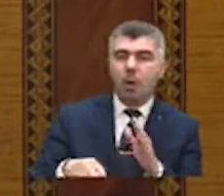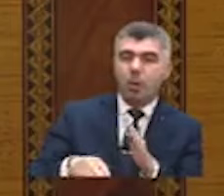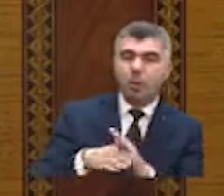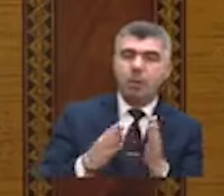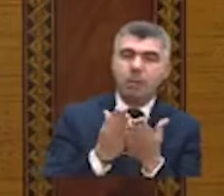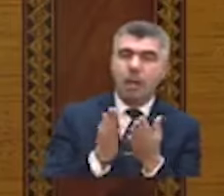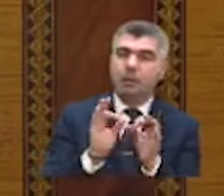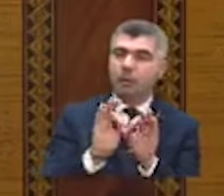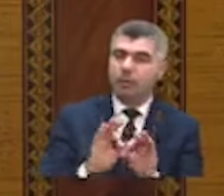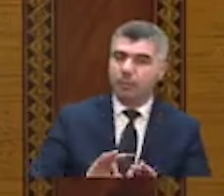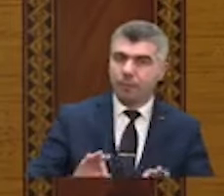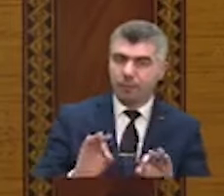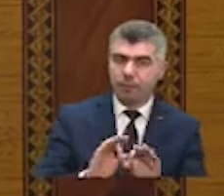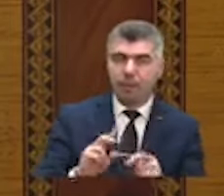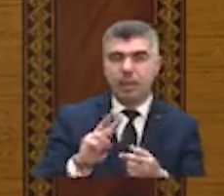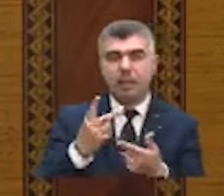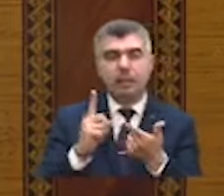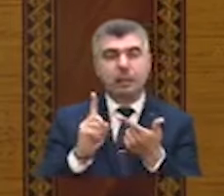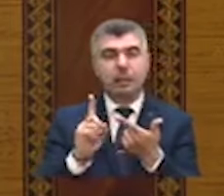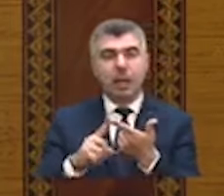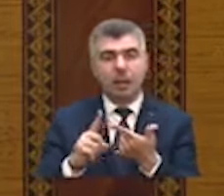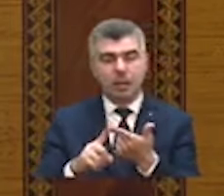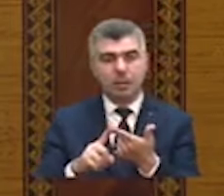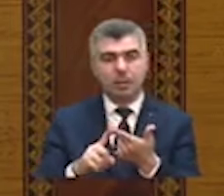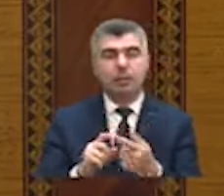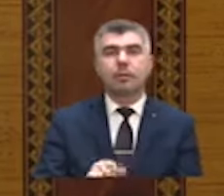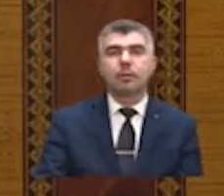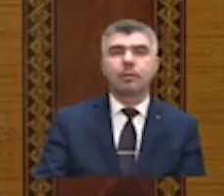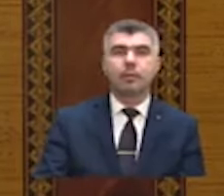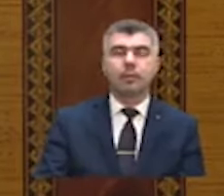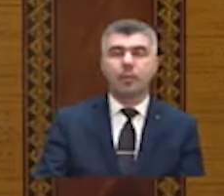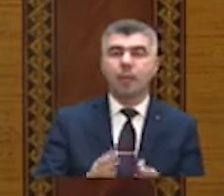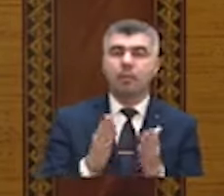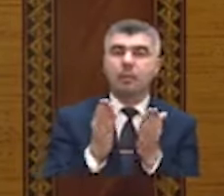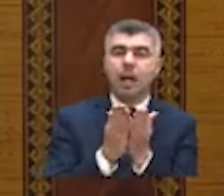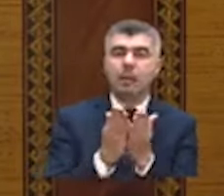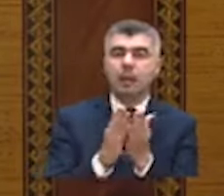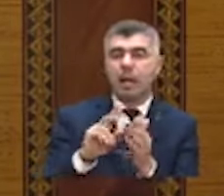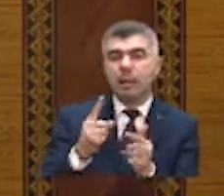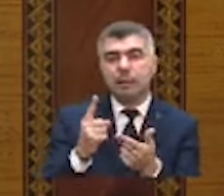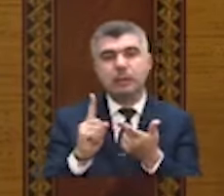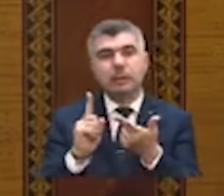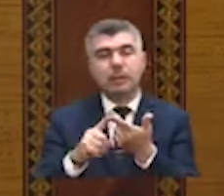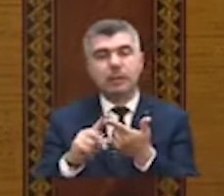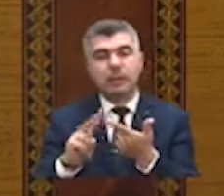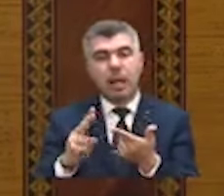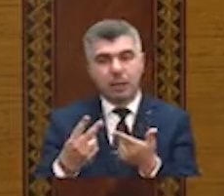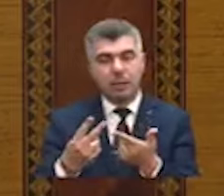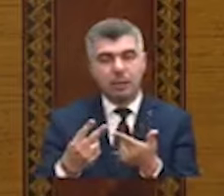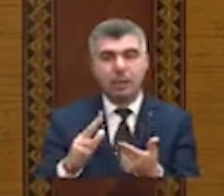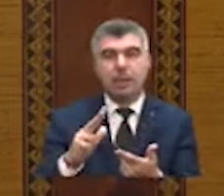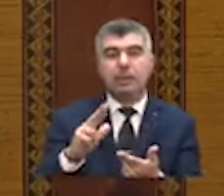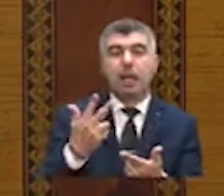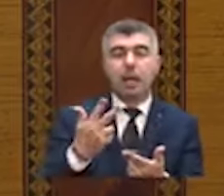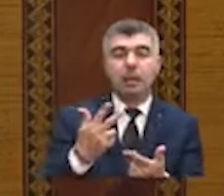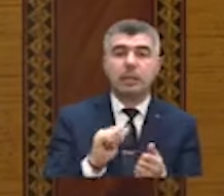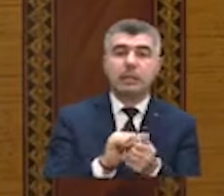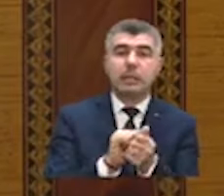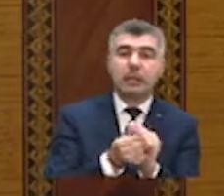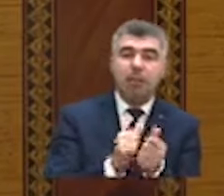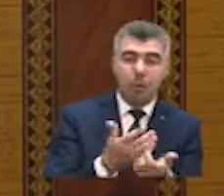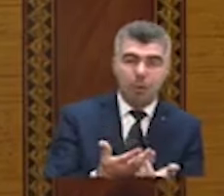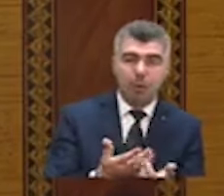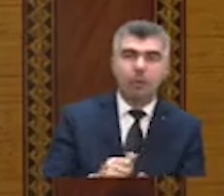من المدارس ثانيا الحكومه عملت المدرسه ديال الفرصه الثانيه ثالثا كنمشي لهذا الشي ديال السبور